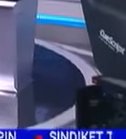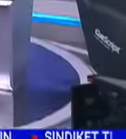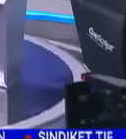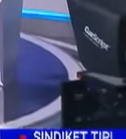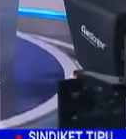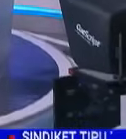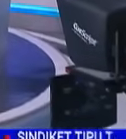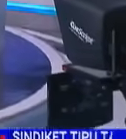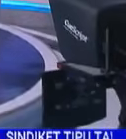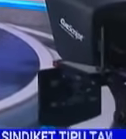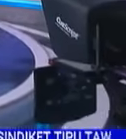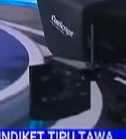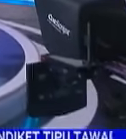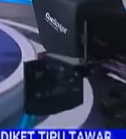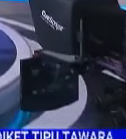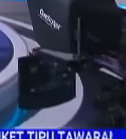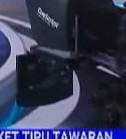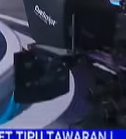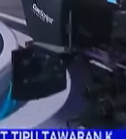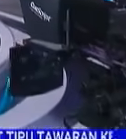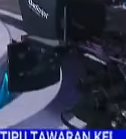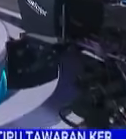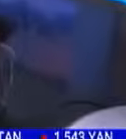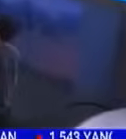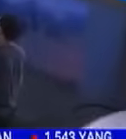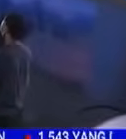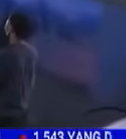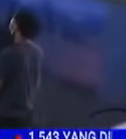Setia bersama kami dalam juga percaya